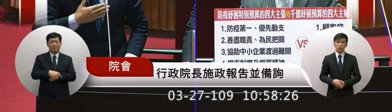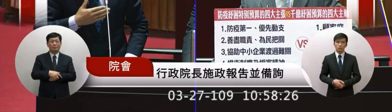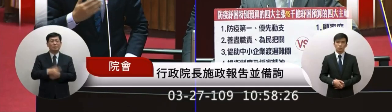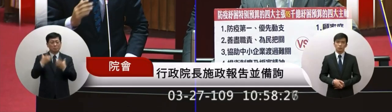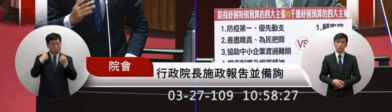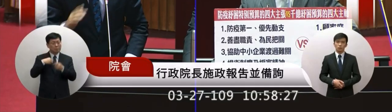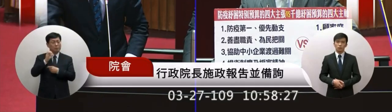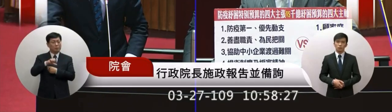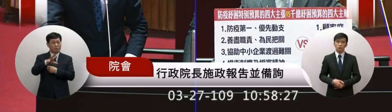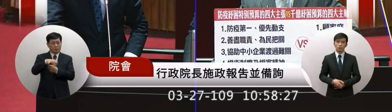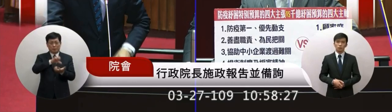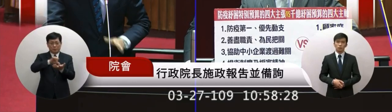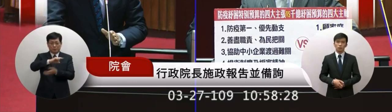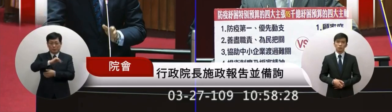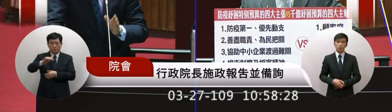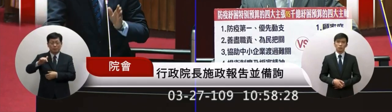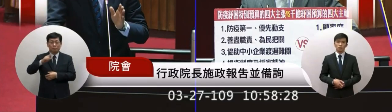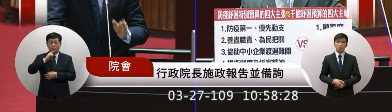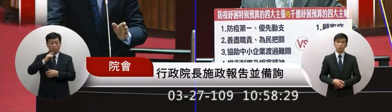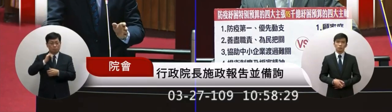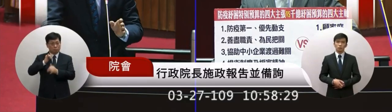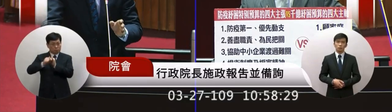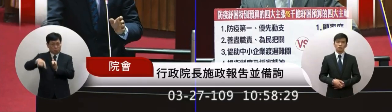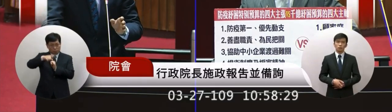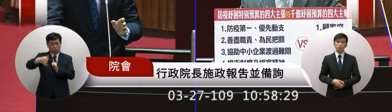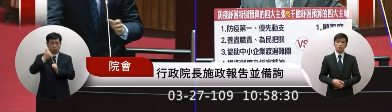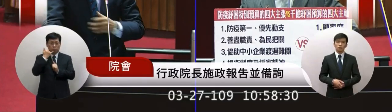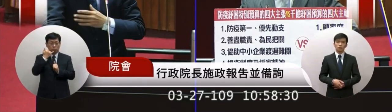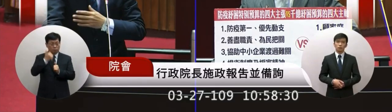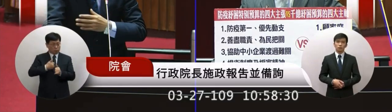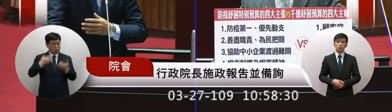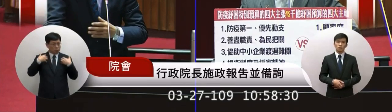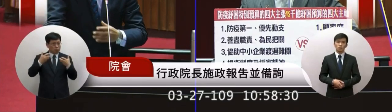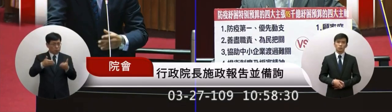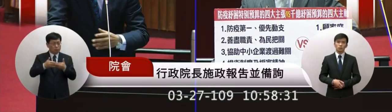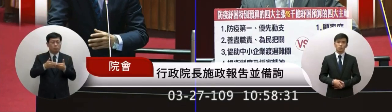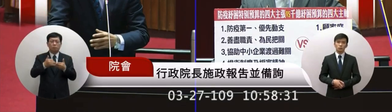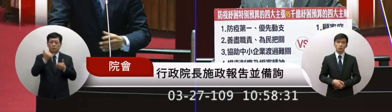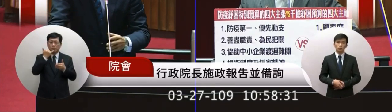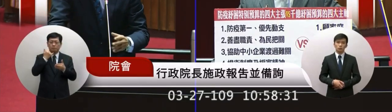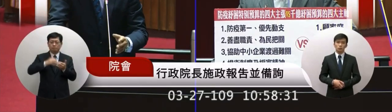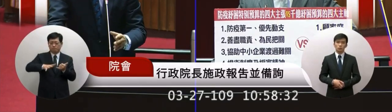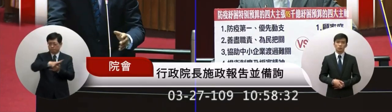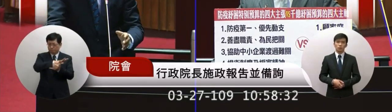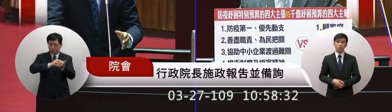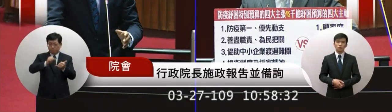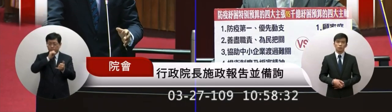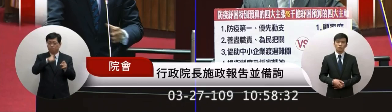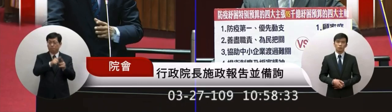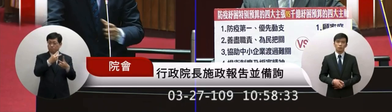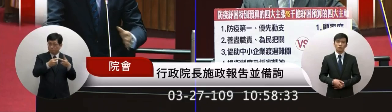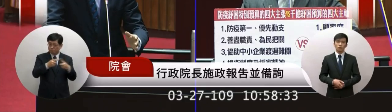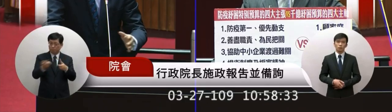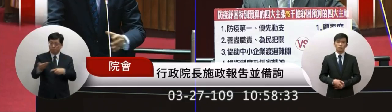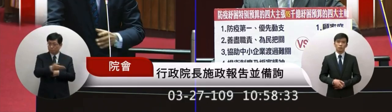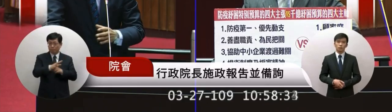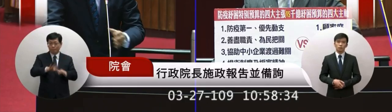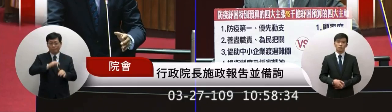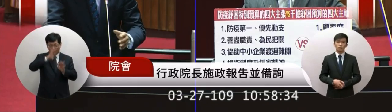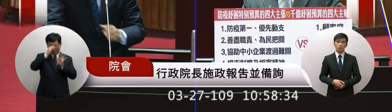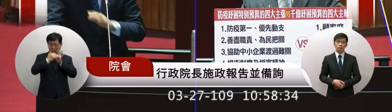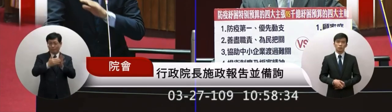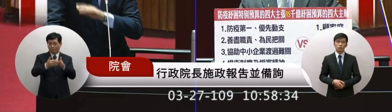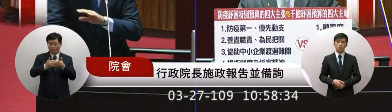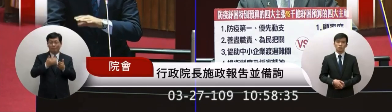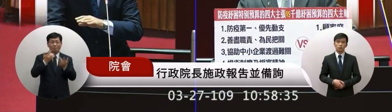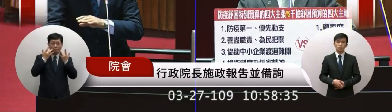农产品伫这个时阵，农民会使扮演上好的角色，按会提供全国所有消费者因为防疫需要的农